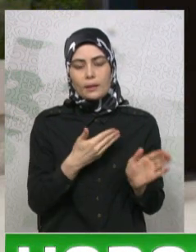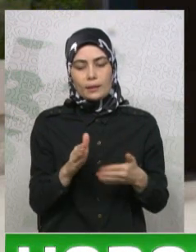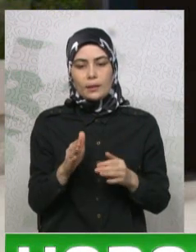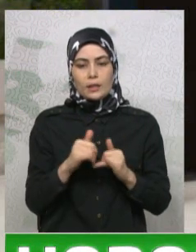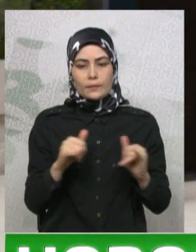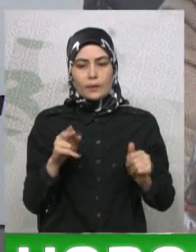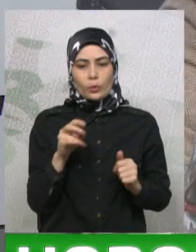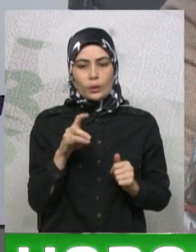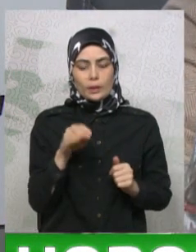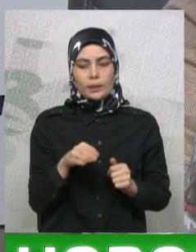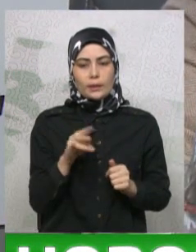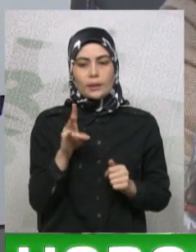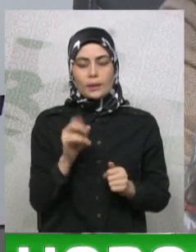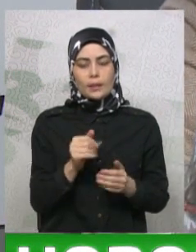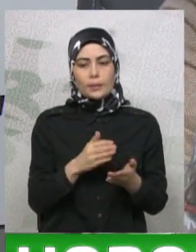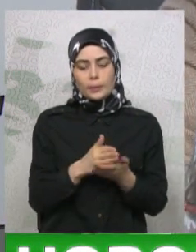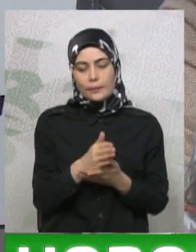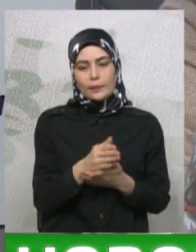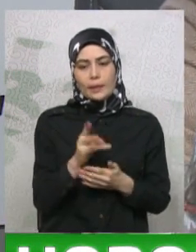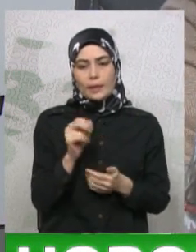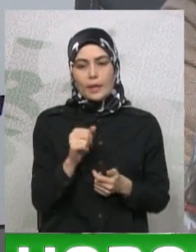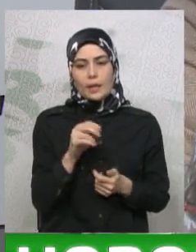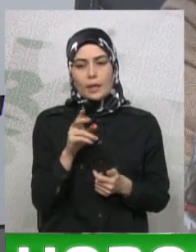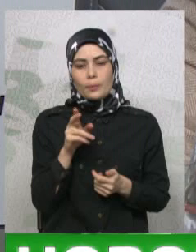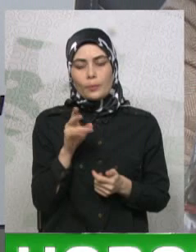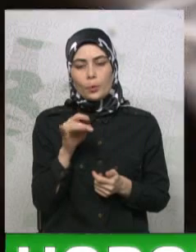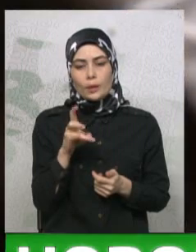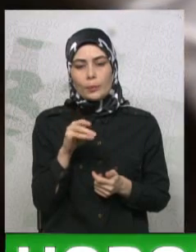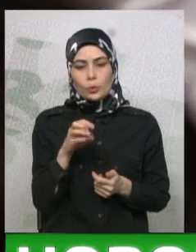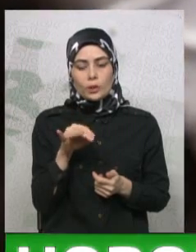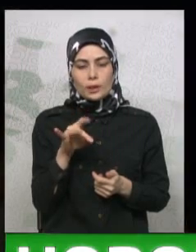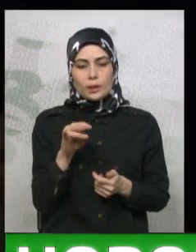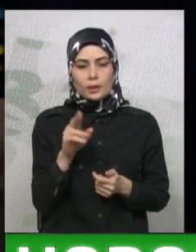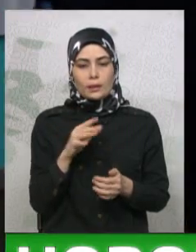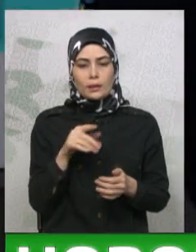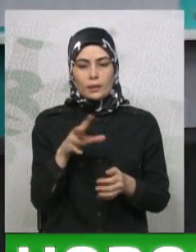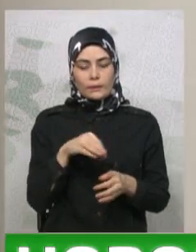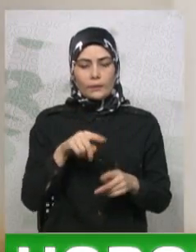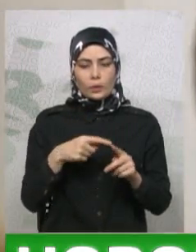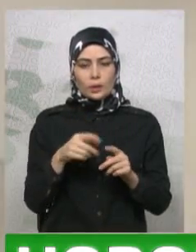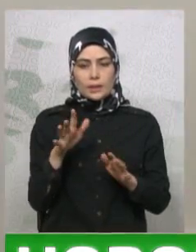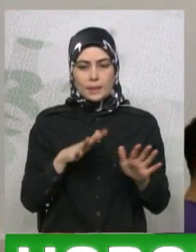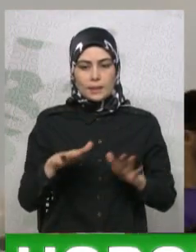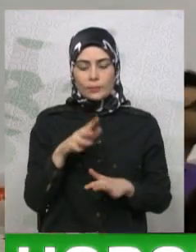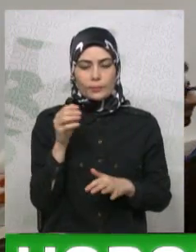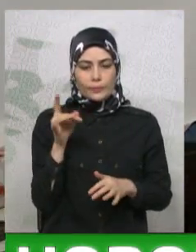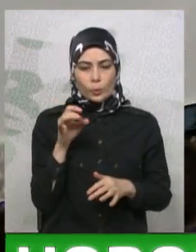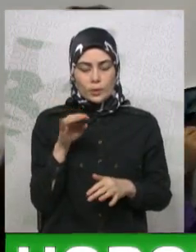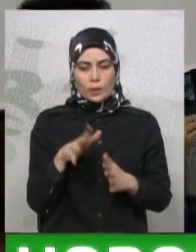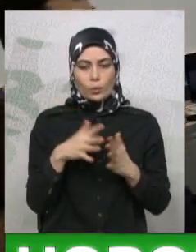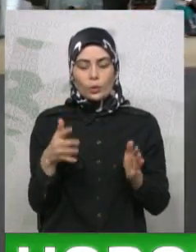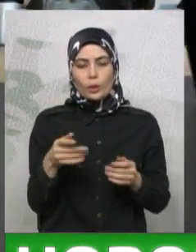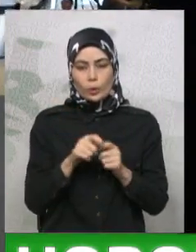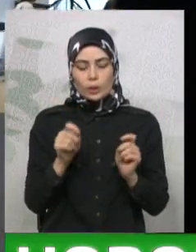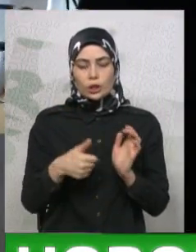контентом, ориентированным на актуальные потребности рынка. Кампусы учреждения открыты в 6 городах страны – Москва, Казань, Новосибирск,